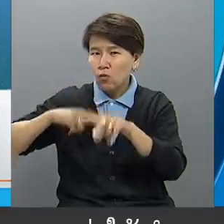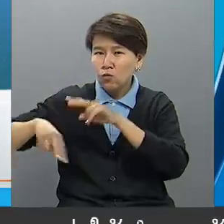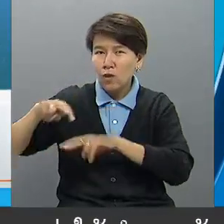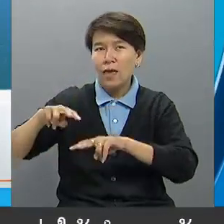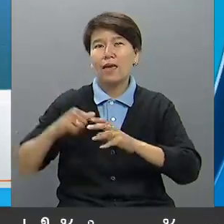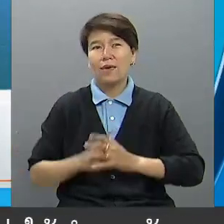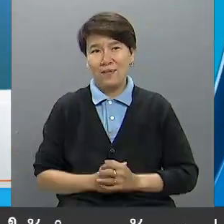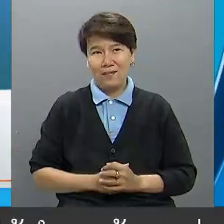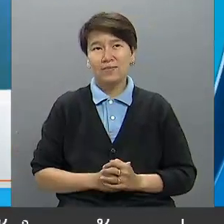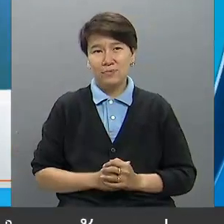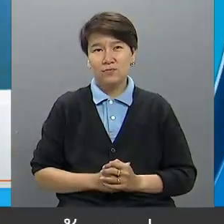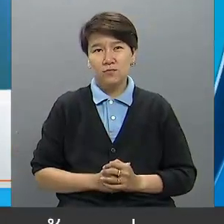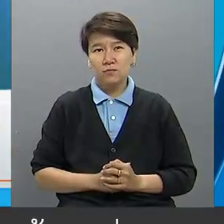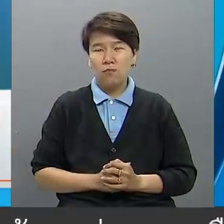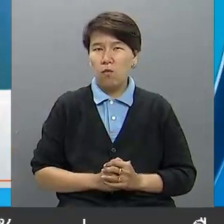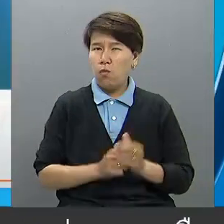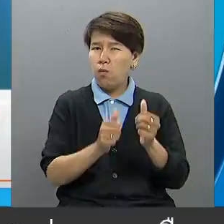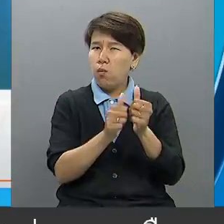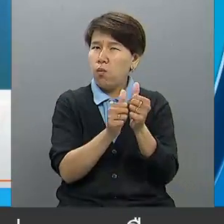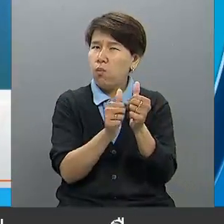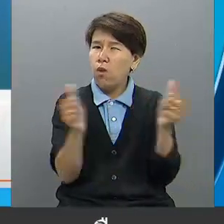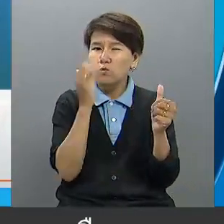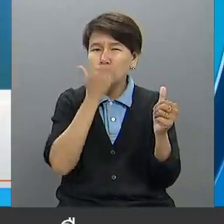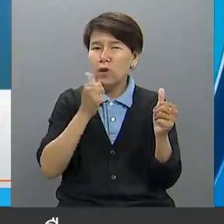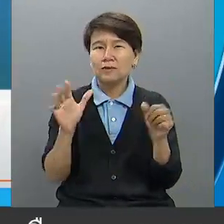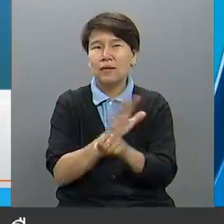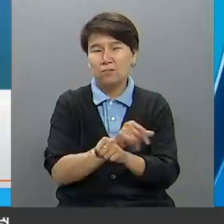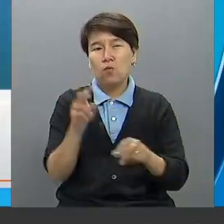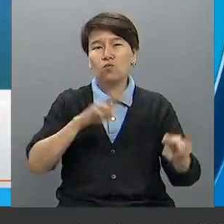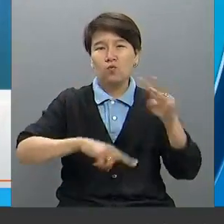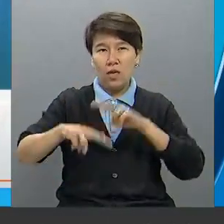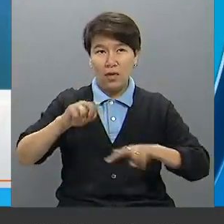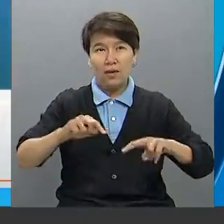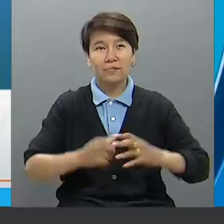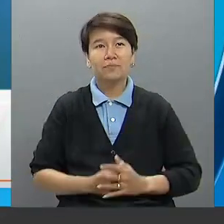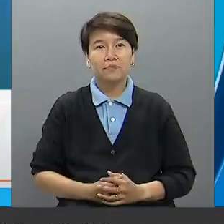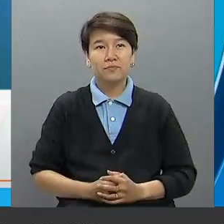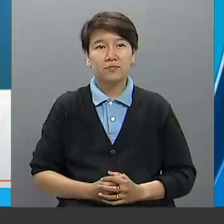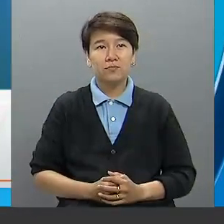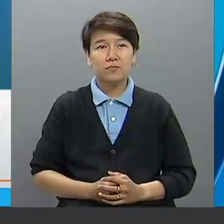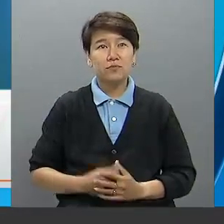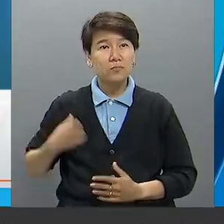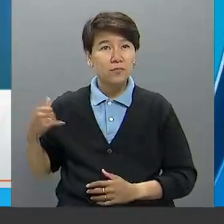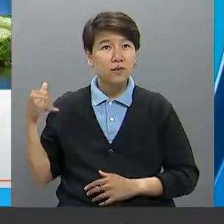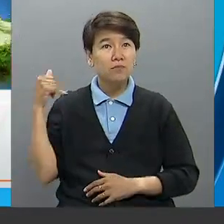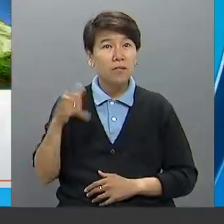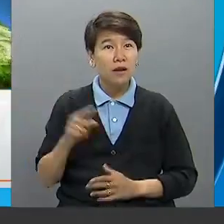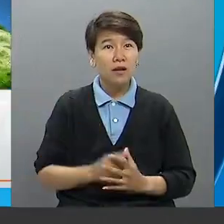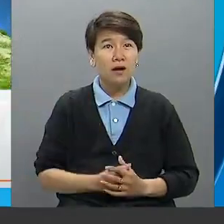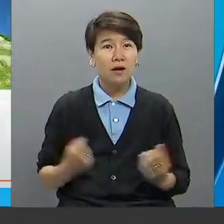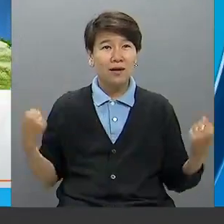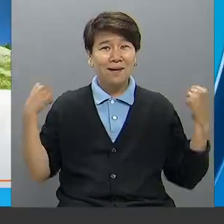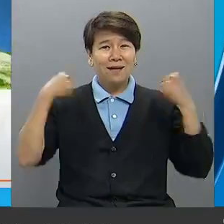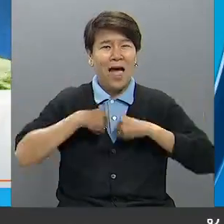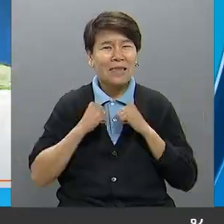ยวทีหลังเนี่ยก็ไม่มีอะไรให้ดูแล้วไงไม่สวย ใช่ค่ะแต่แค่อย่างนึงเองว่าถ้าไปที่นี่อาจจะใส่โอเวอร์โค้ทไม่ได ้ก็ใ